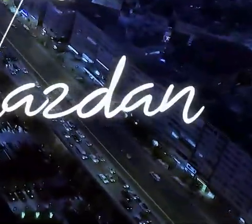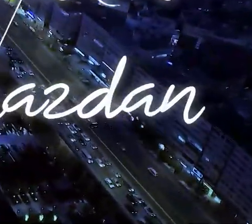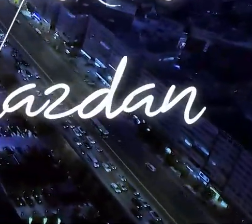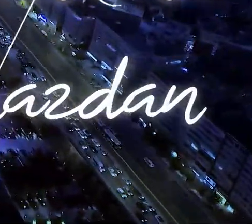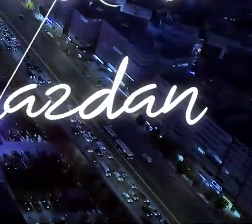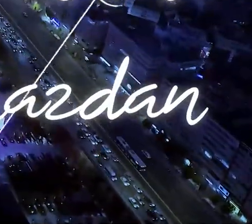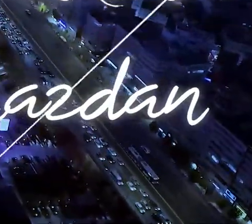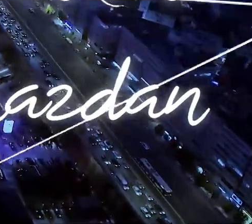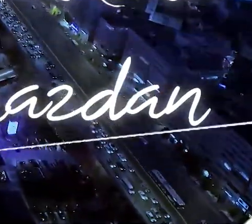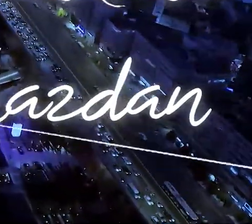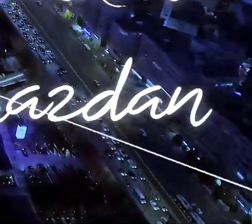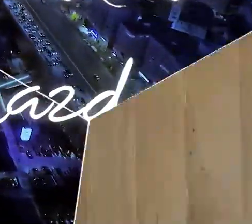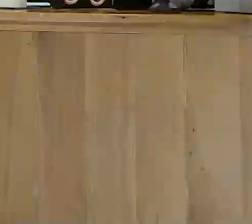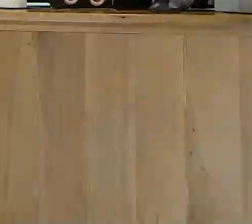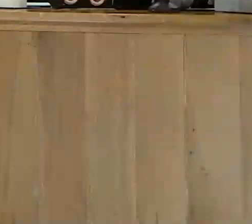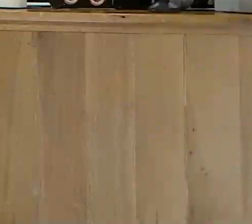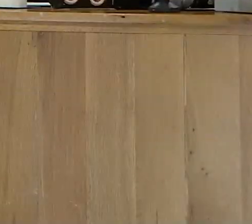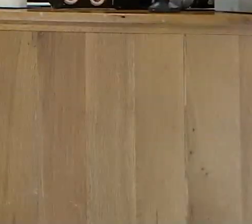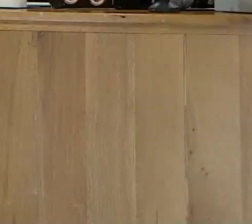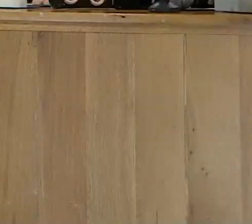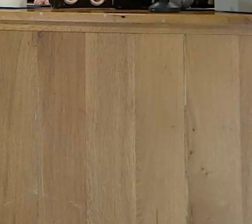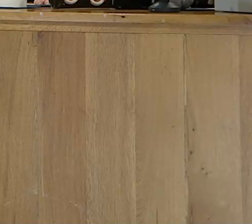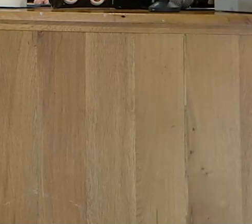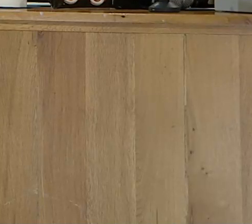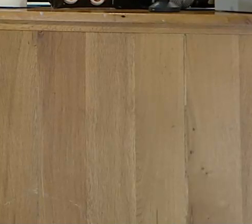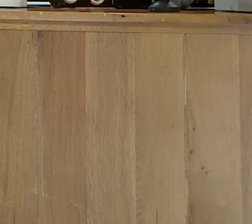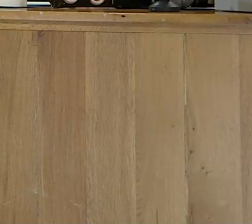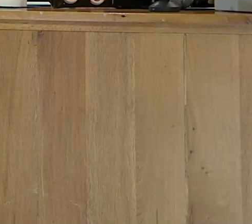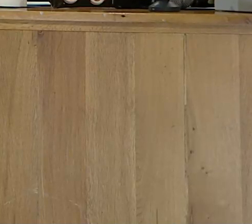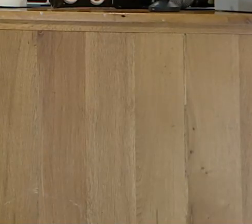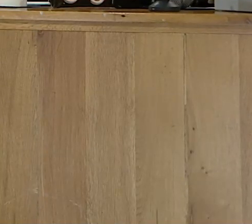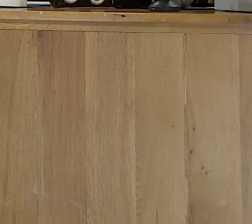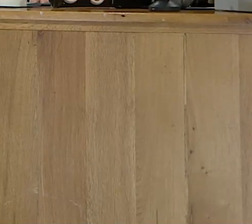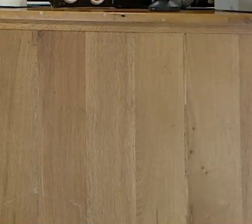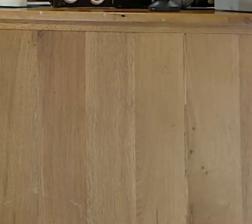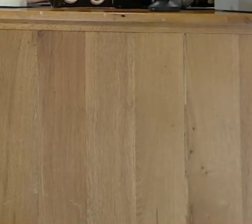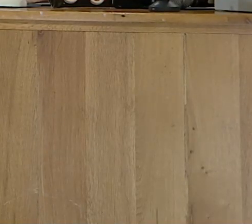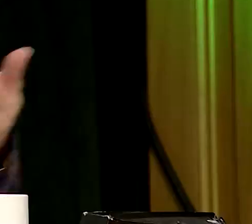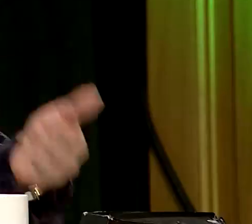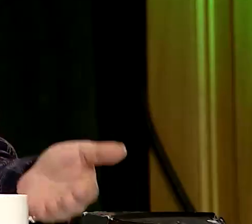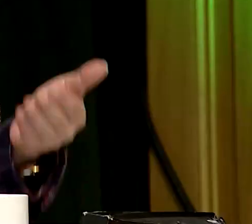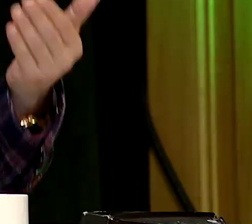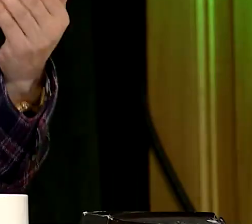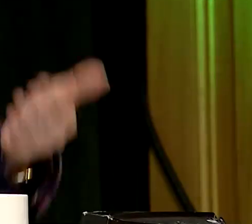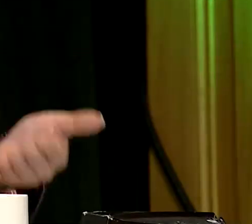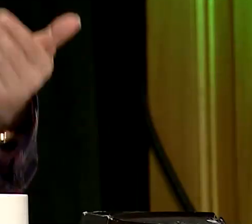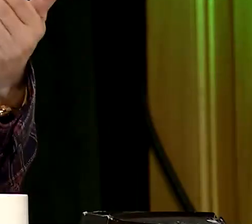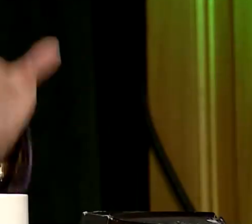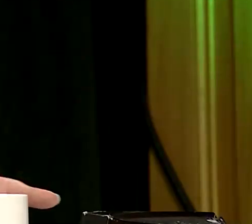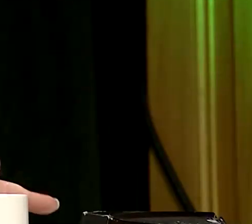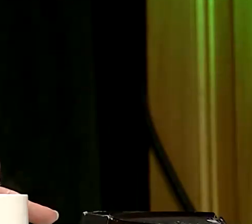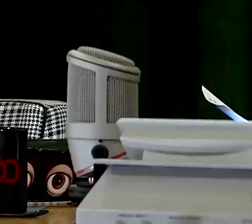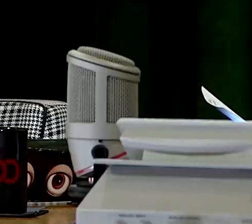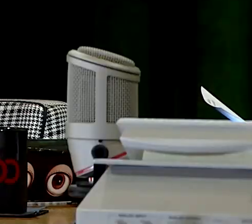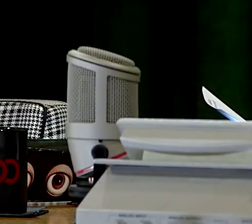Uykusuzlar Kulübü'nde birazdan. Murat Boz bana ağda yaptı. Japonya'da kapsül otelde kaldım. 30 gün öküz gibi